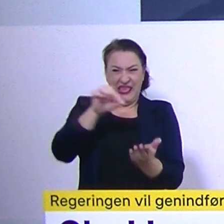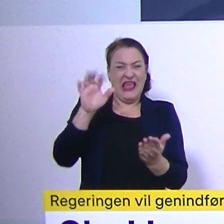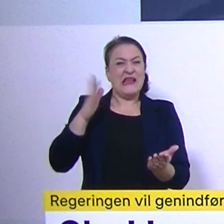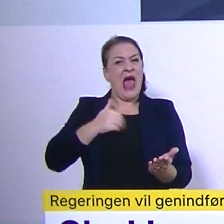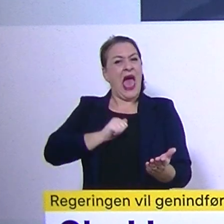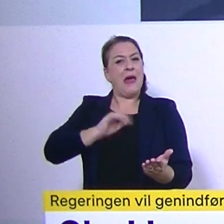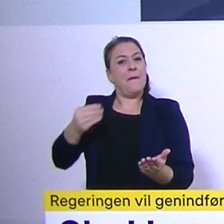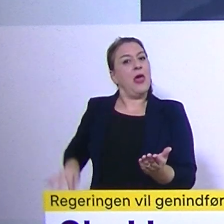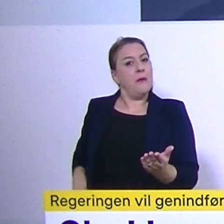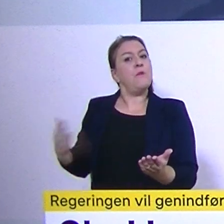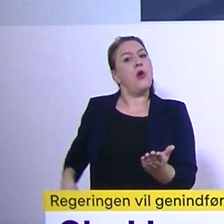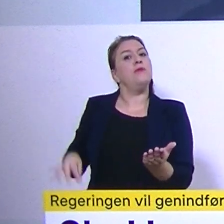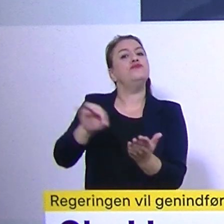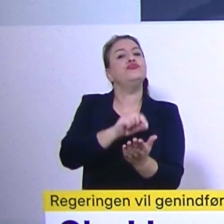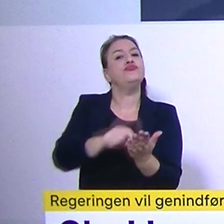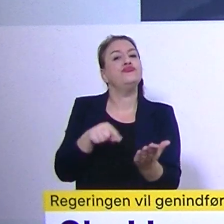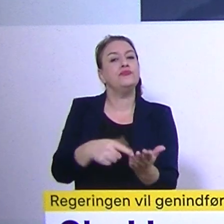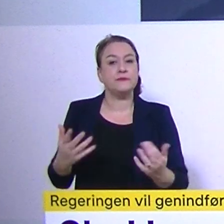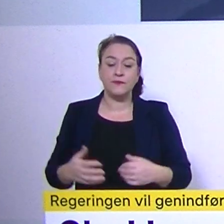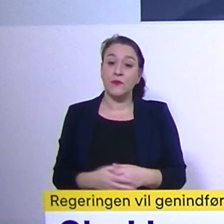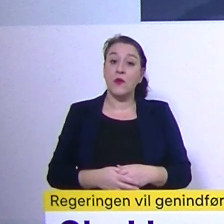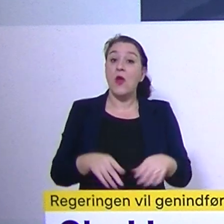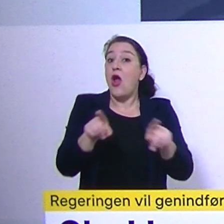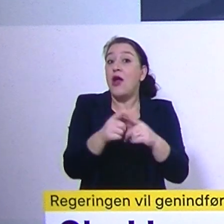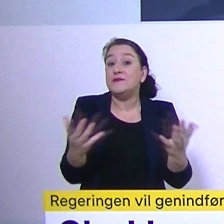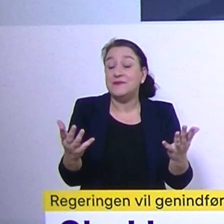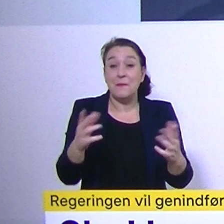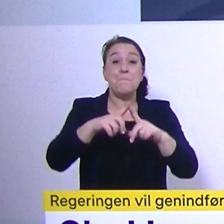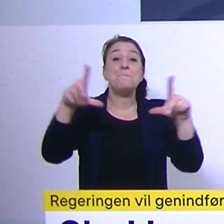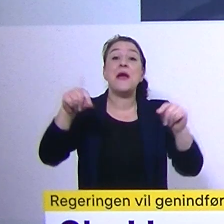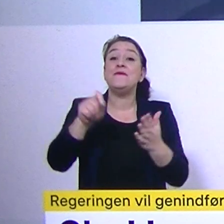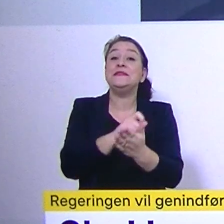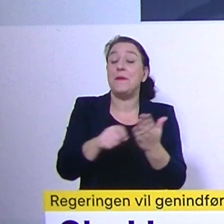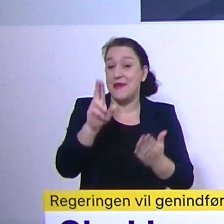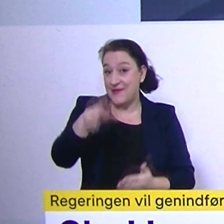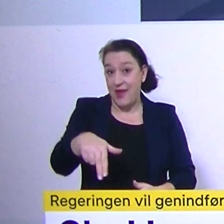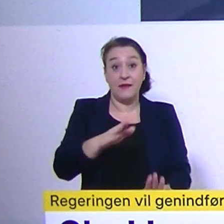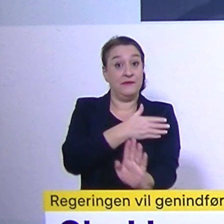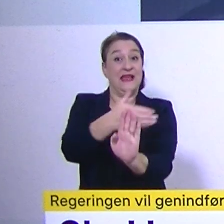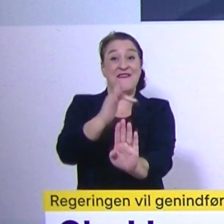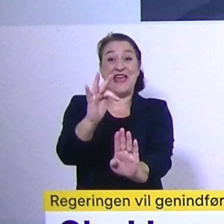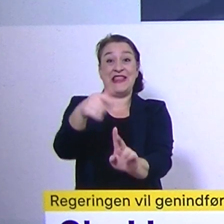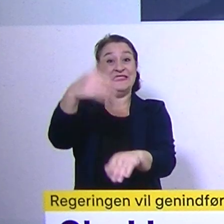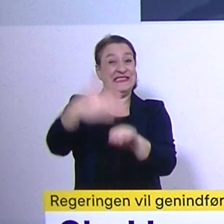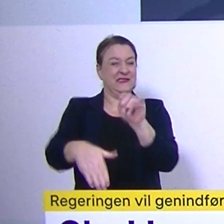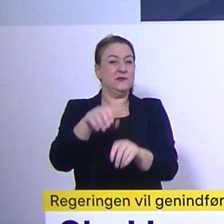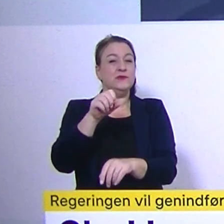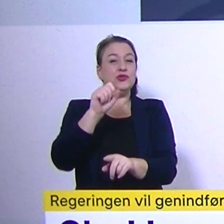endelig er der selvfølgelig mulighed for at brevstemme. Og det kan man gøre helt frem til på fredag, altså den 12. november.